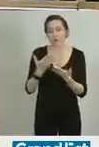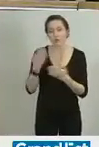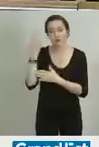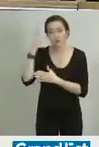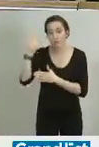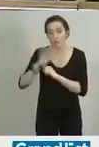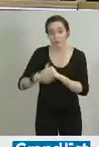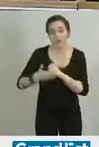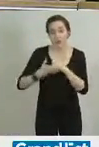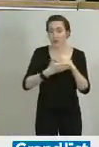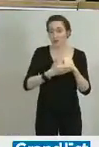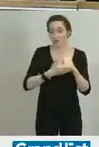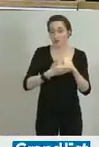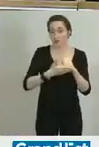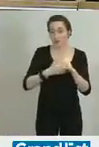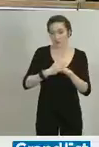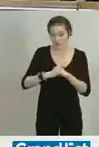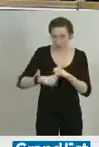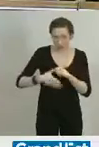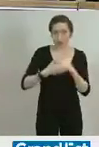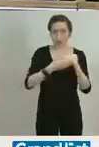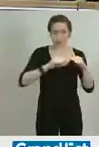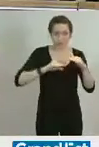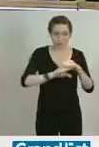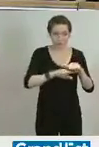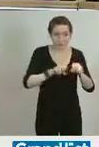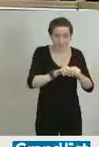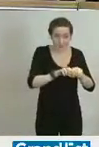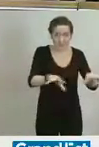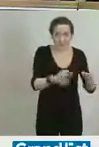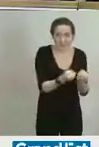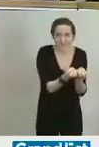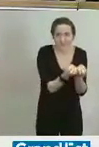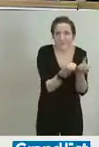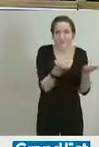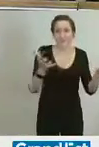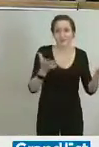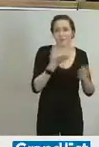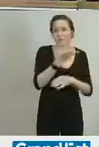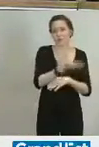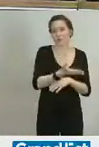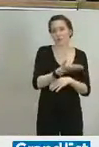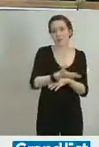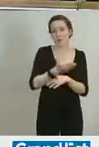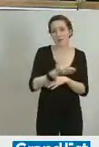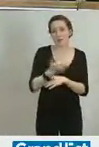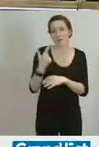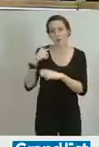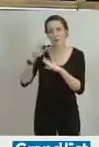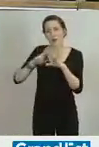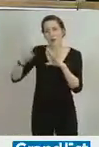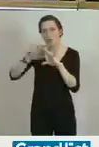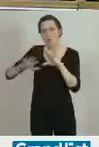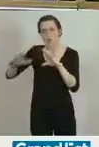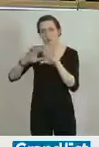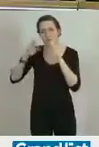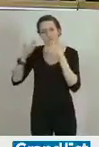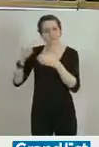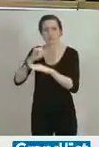qui sont vraiment des aides au développement, au rayonnement de ces compagnies au-delà de notre territoire régional.